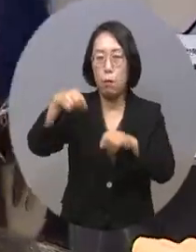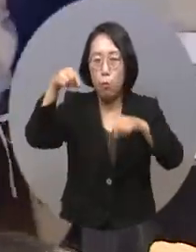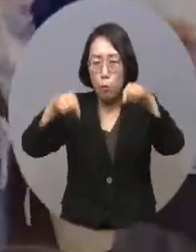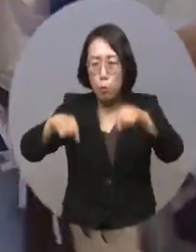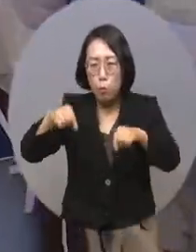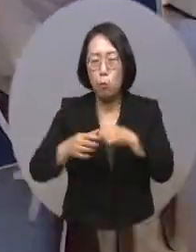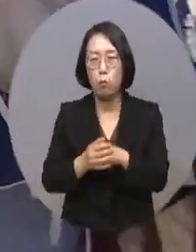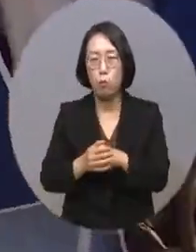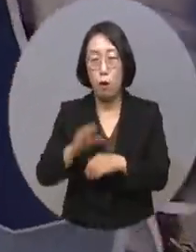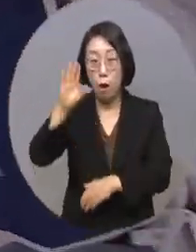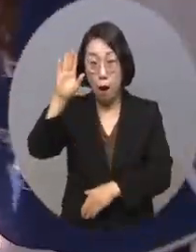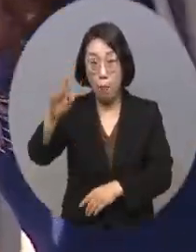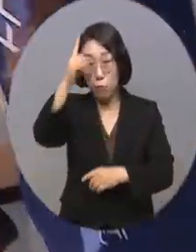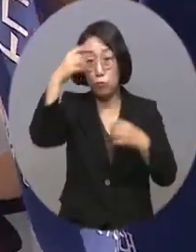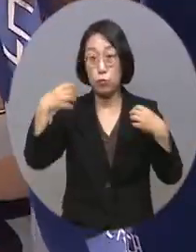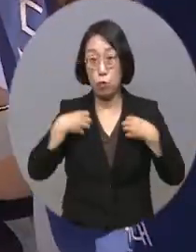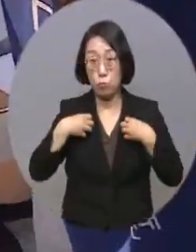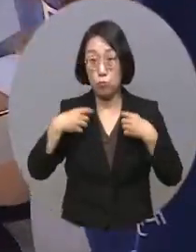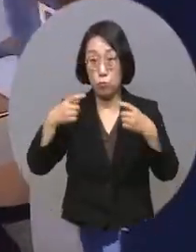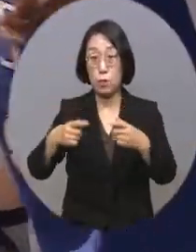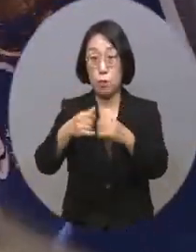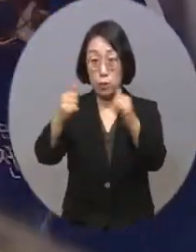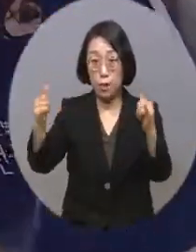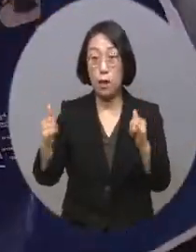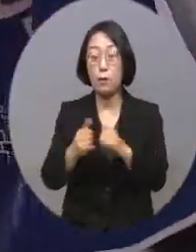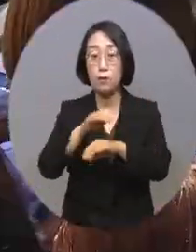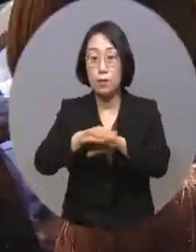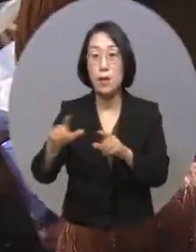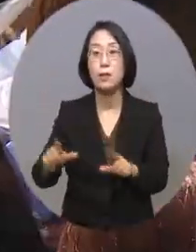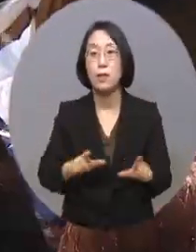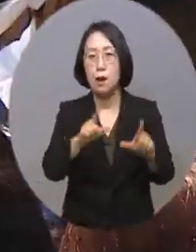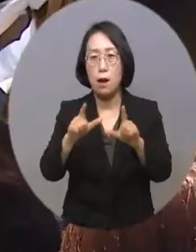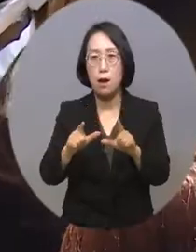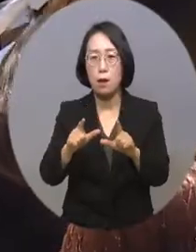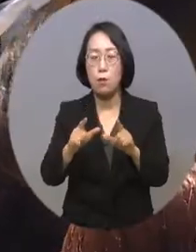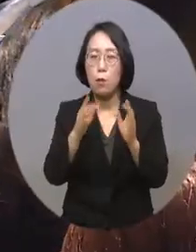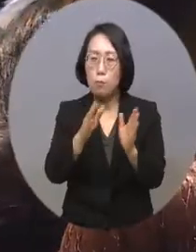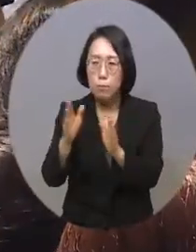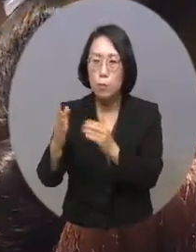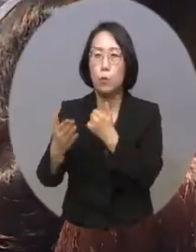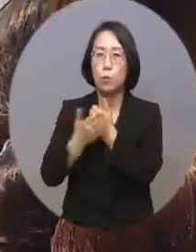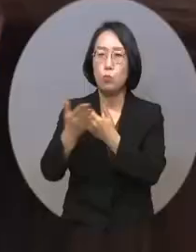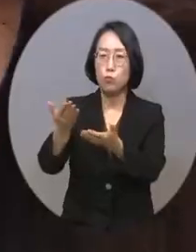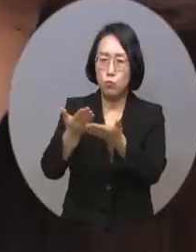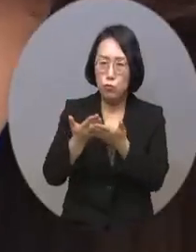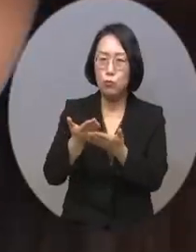자녀들이 지역사회에서 살아갈 수 있도록 대책을 마련해달라는 취지입니다.